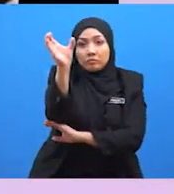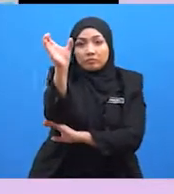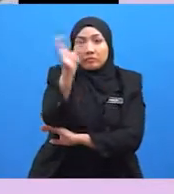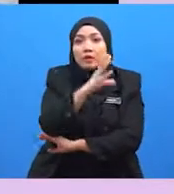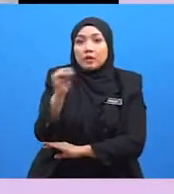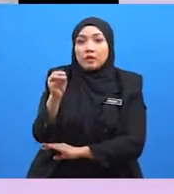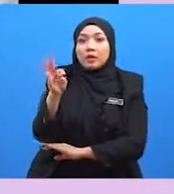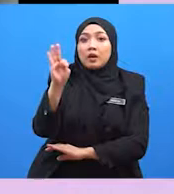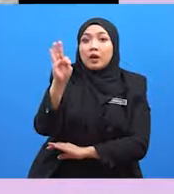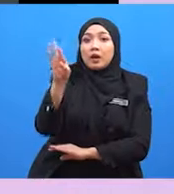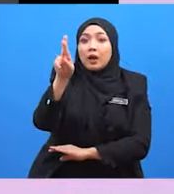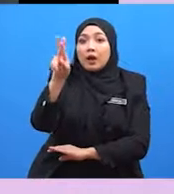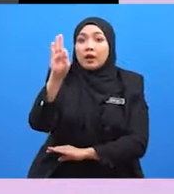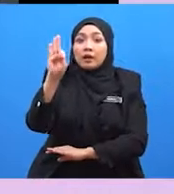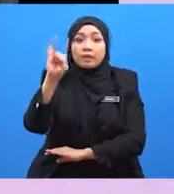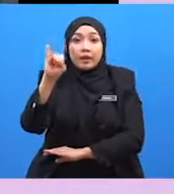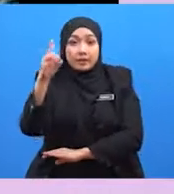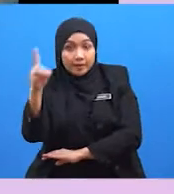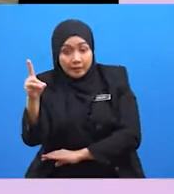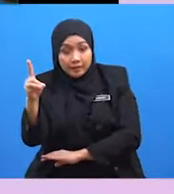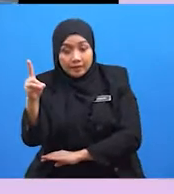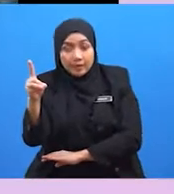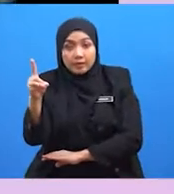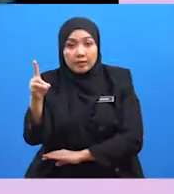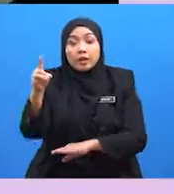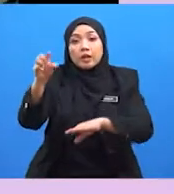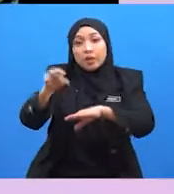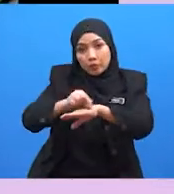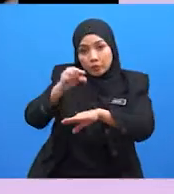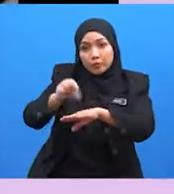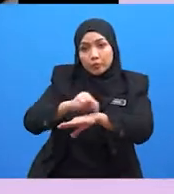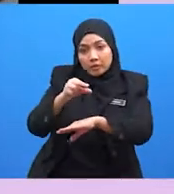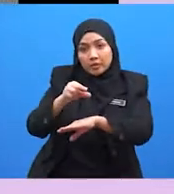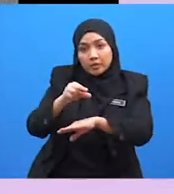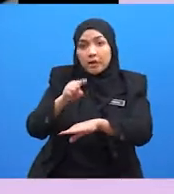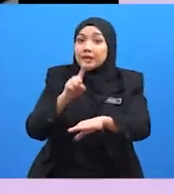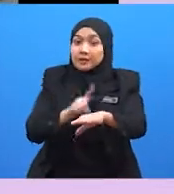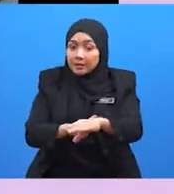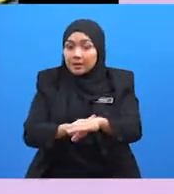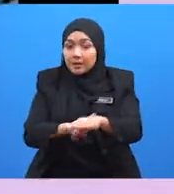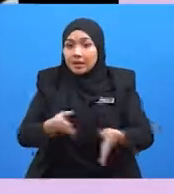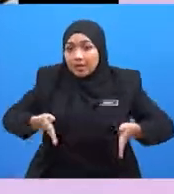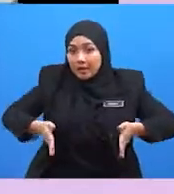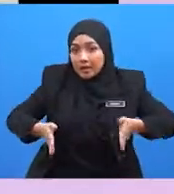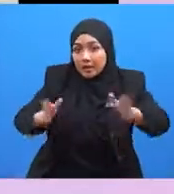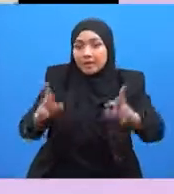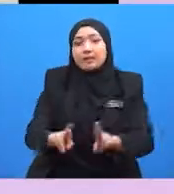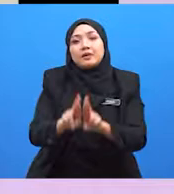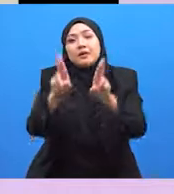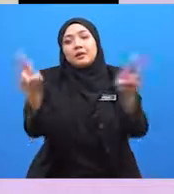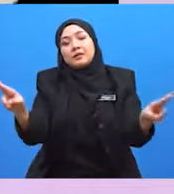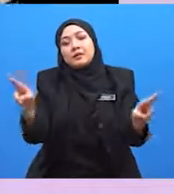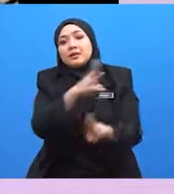RFID, Radio Frequency Identification diperkenalkan, penggunaan tenaga